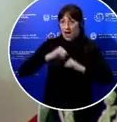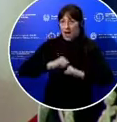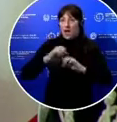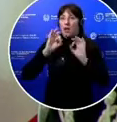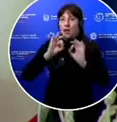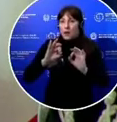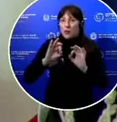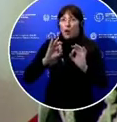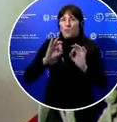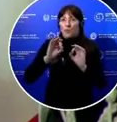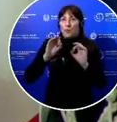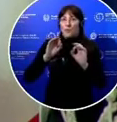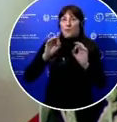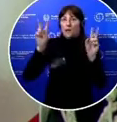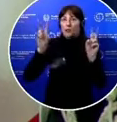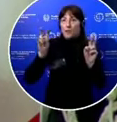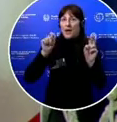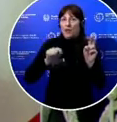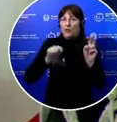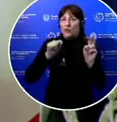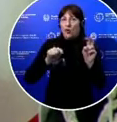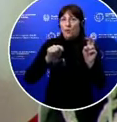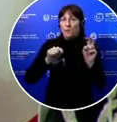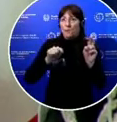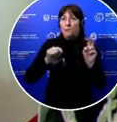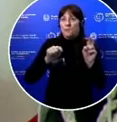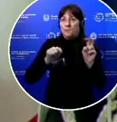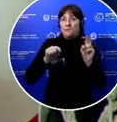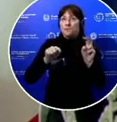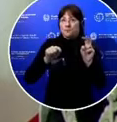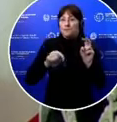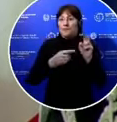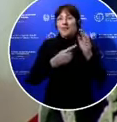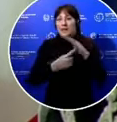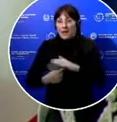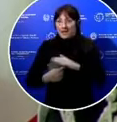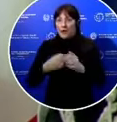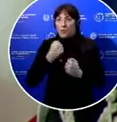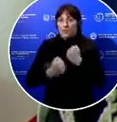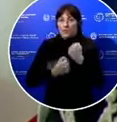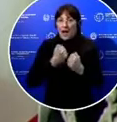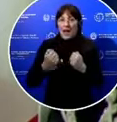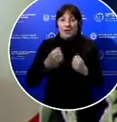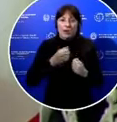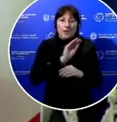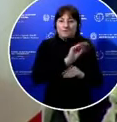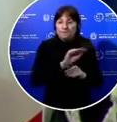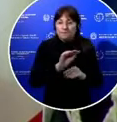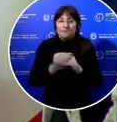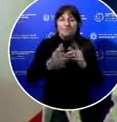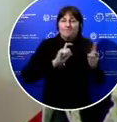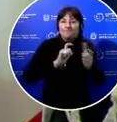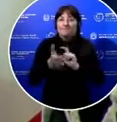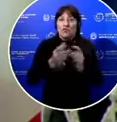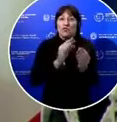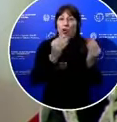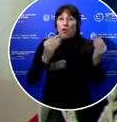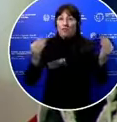sull'argomento, volto proprio ad un confronto intergenerazionale tra i giovani e i loro